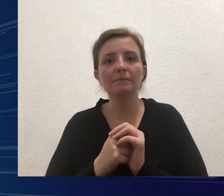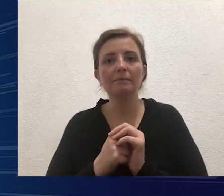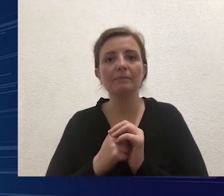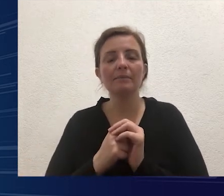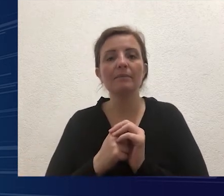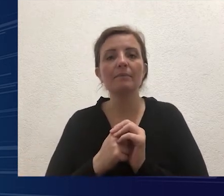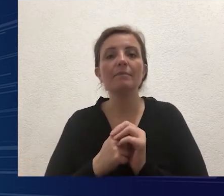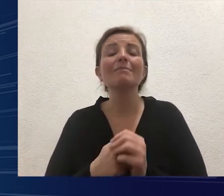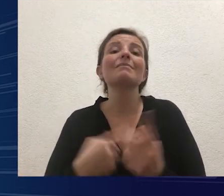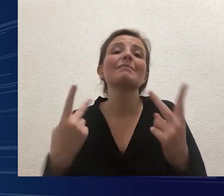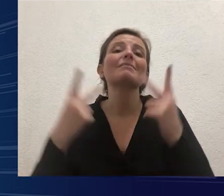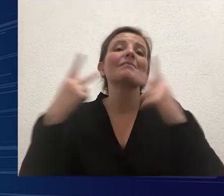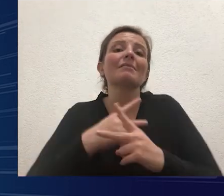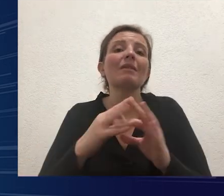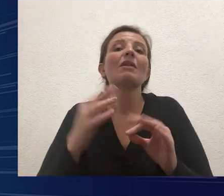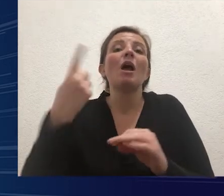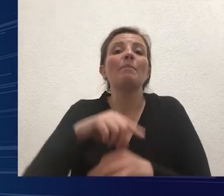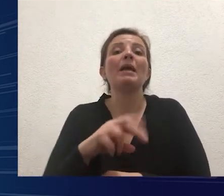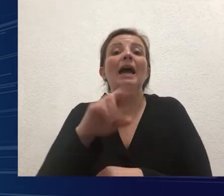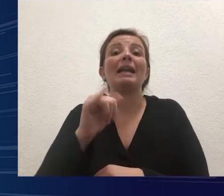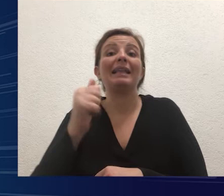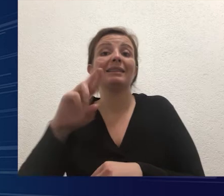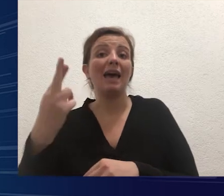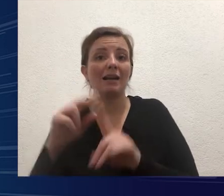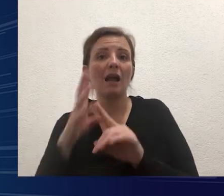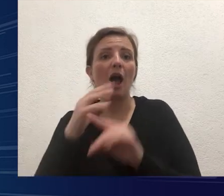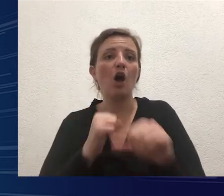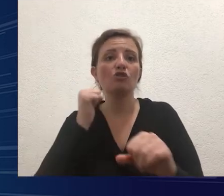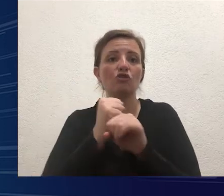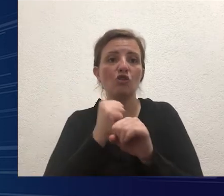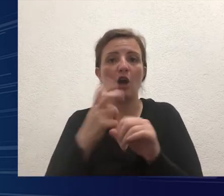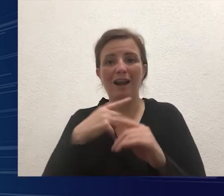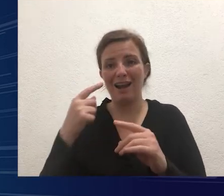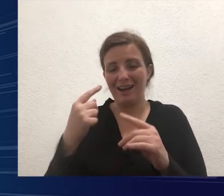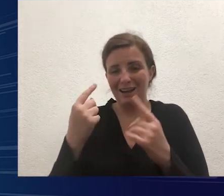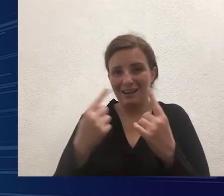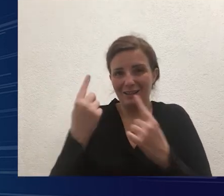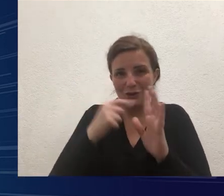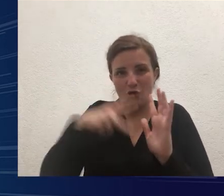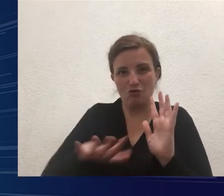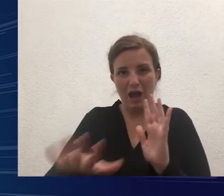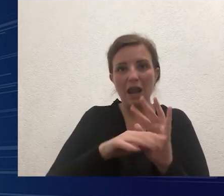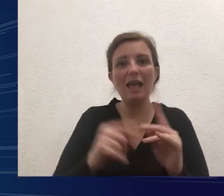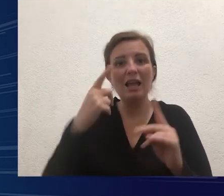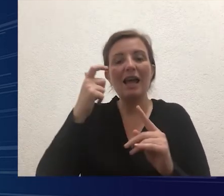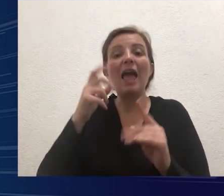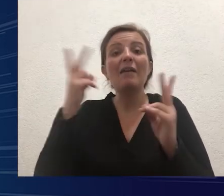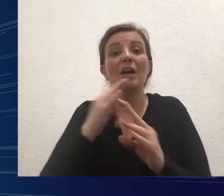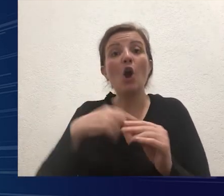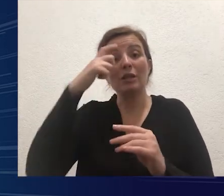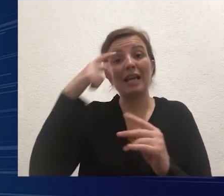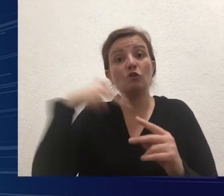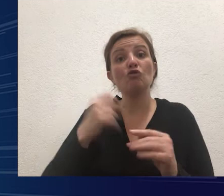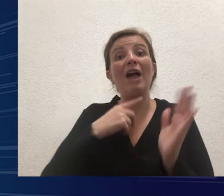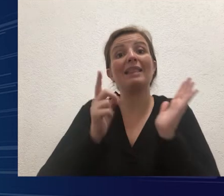perche vs da convenire con quanto scrive ritter nella sua stella dello stato sociale i semi